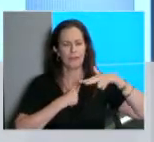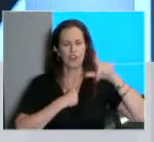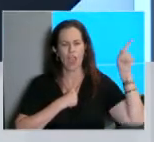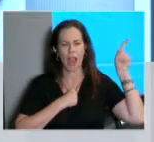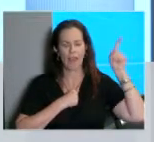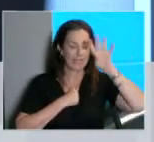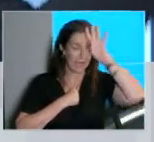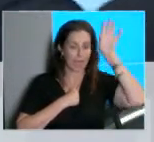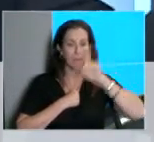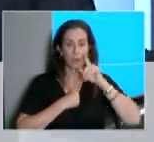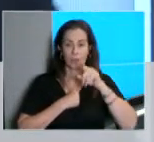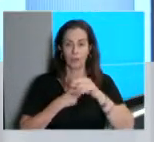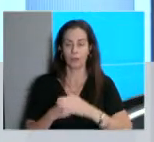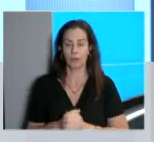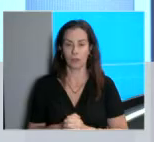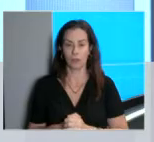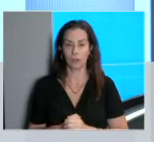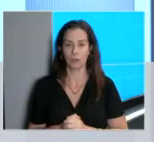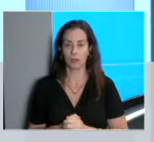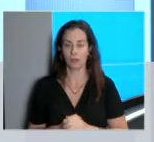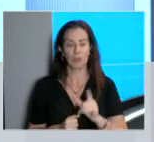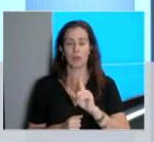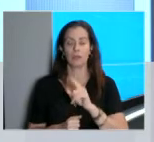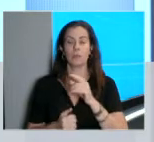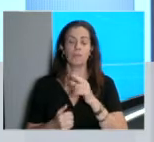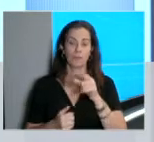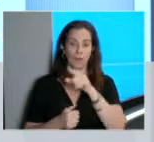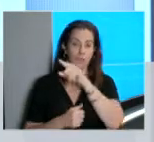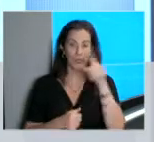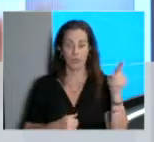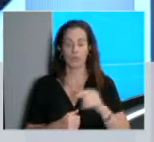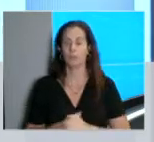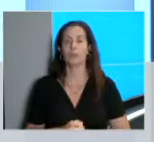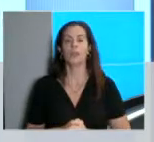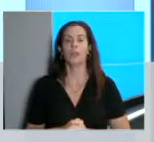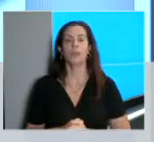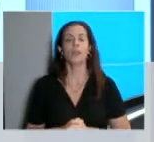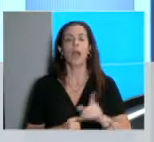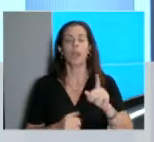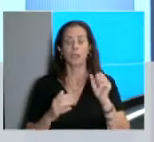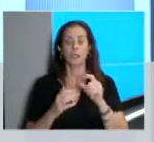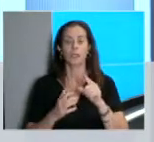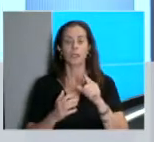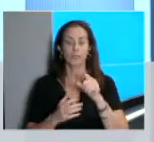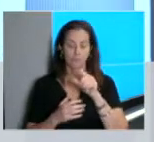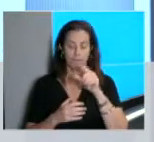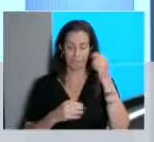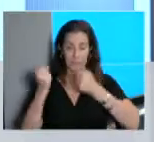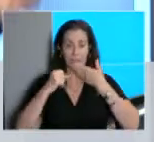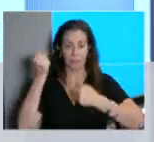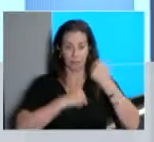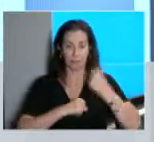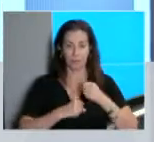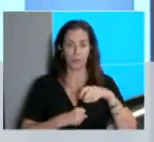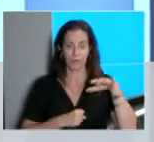רחפני נפץ איראנים. אגב, שמתם לב שבישראל היום זה לא הצליח להיכנס, מעניין משעת הסגירה שם. בכל אופן, אז בידיעות מעדכנים על כך, התקיפה שסיכלה